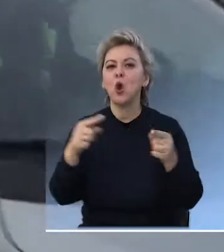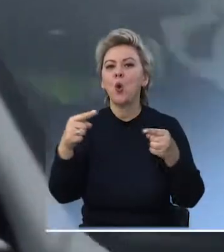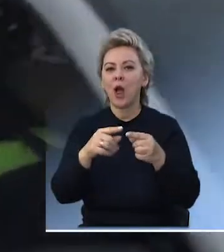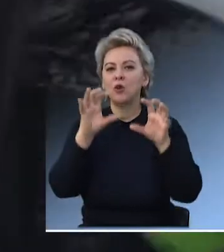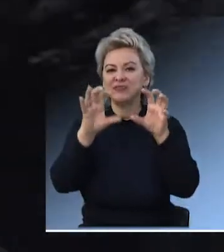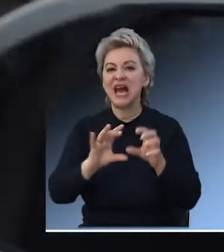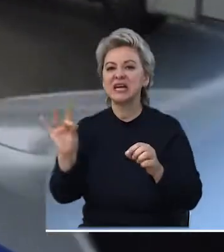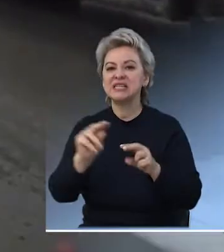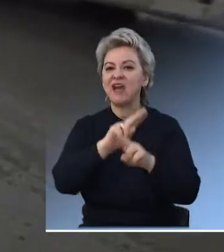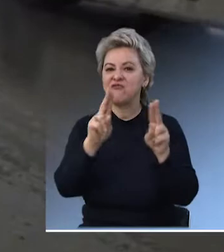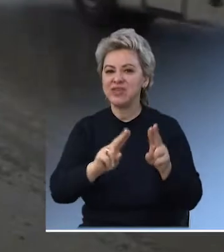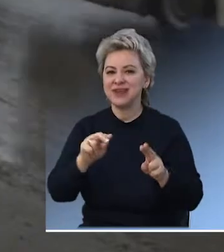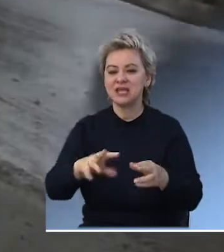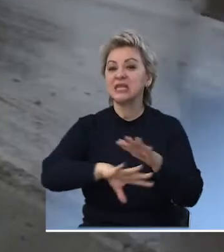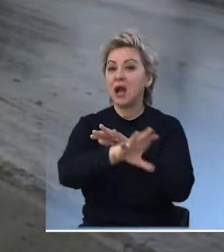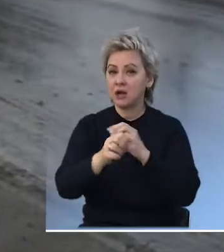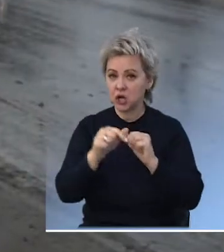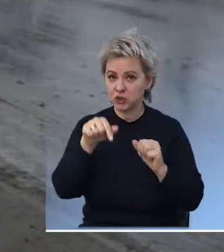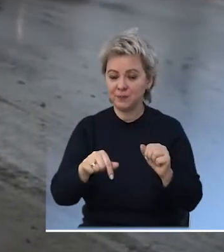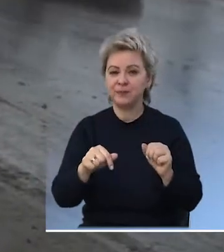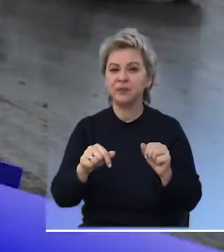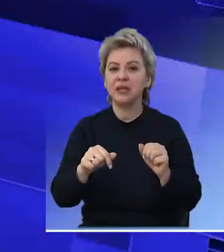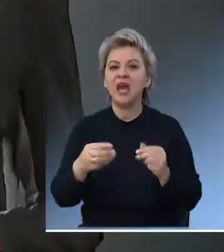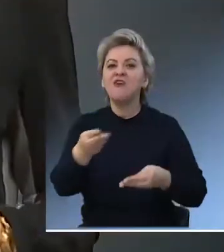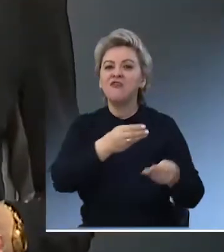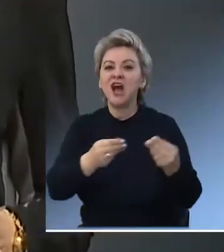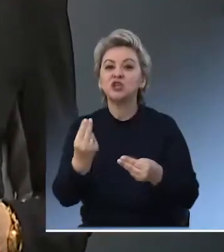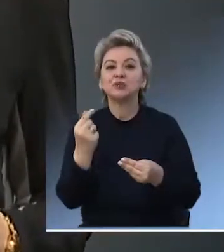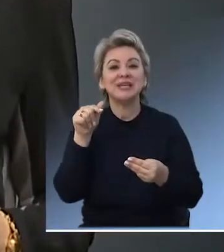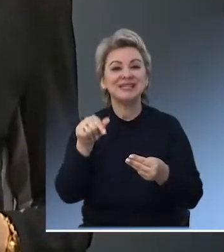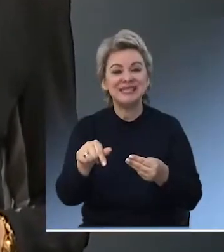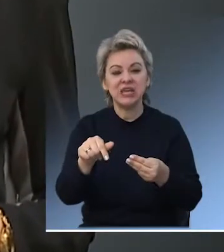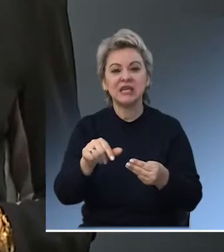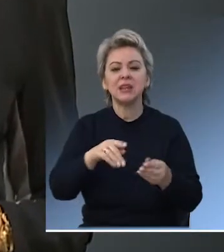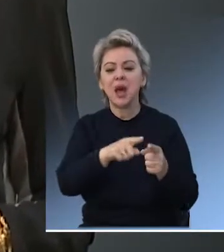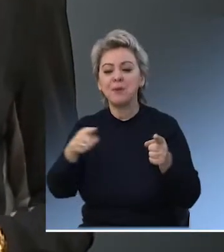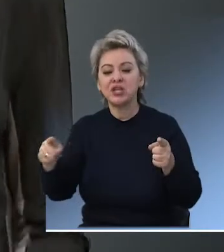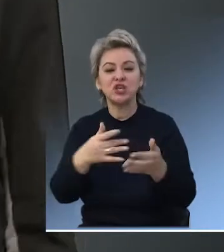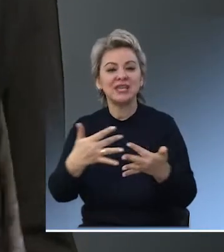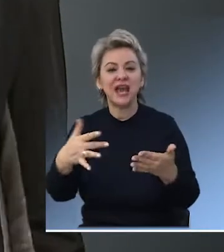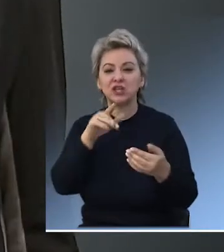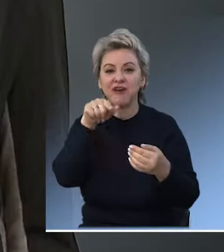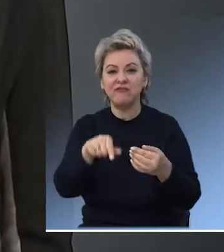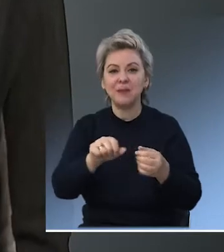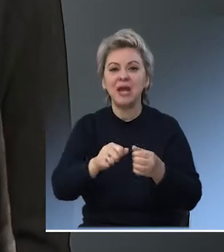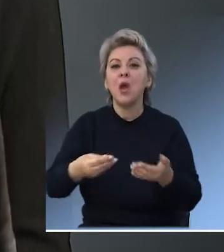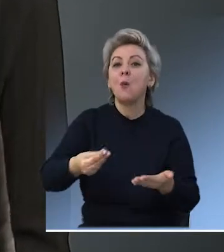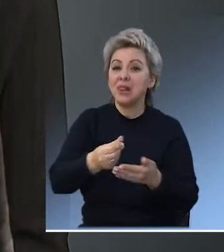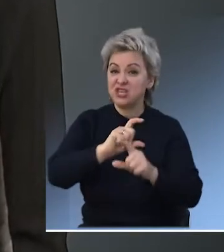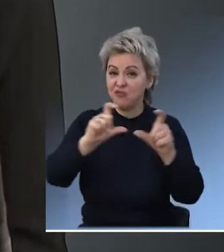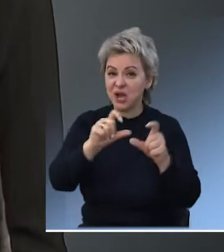158 Уголовного кодекса Российской Федерации «Кража». Фальшивыми денежными купюрами на протяжении некоторого